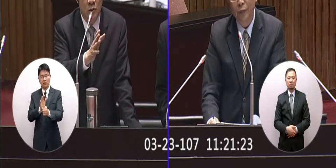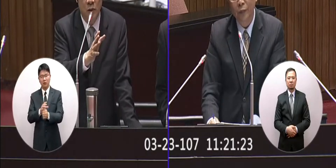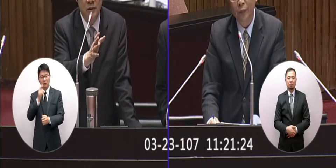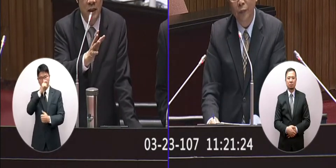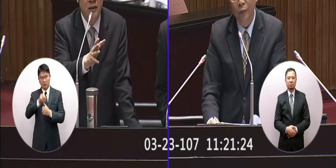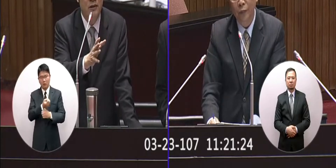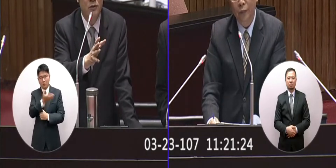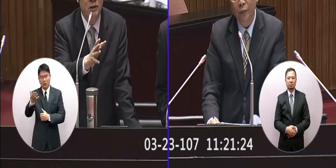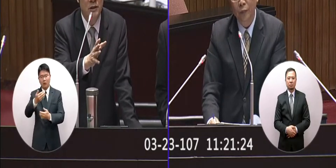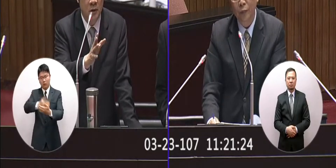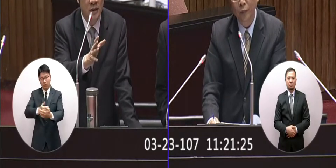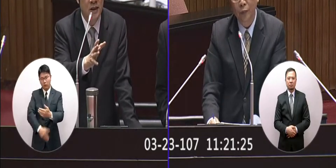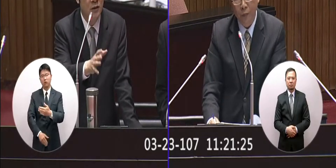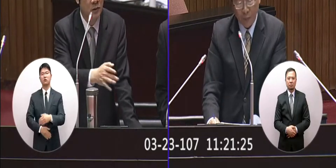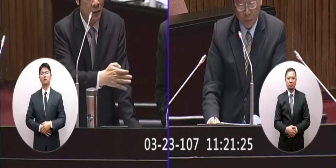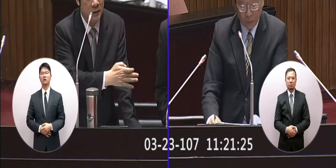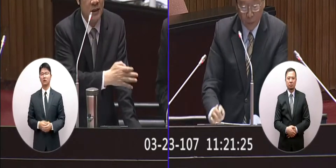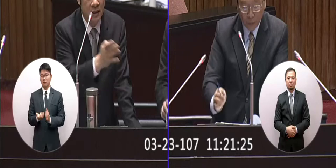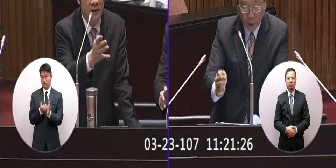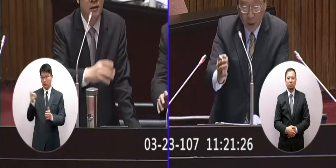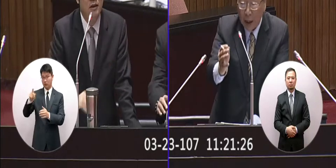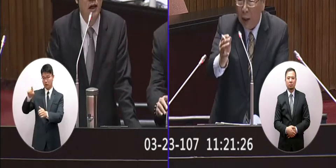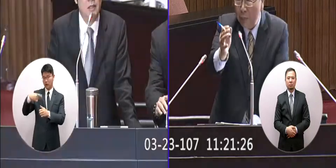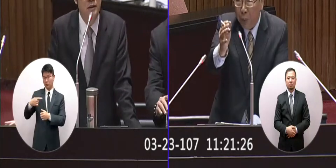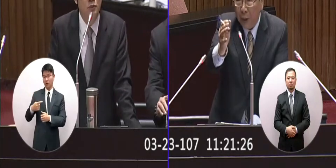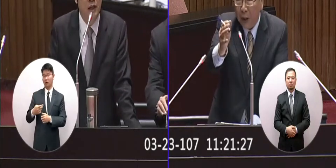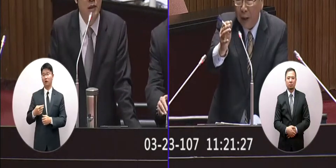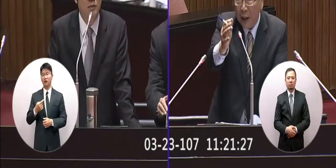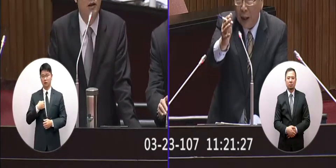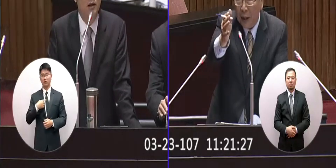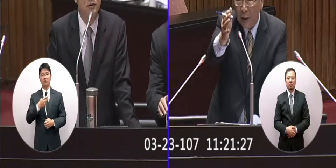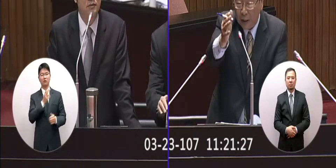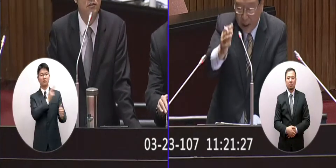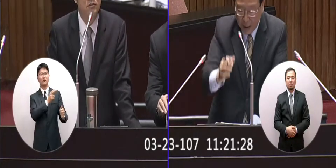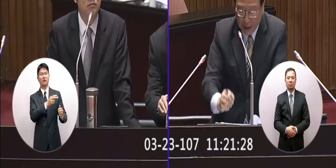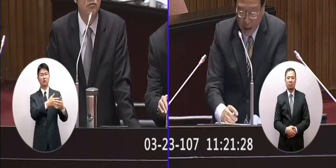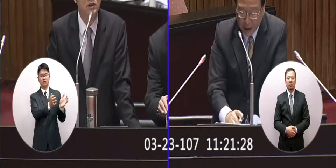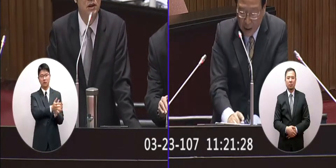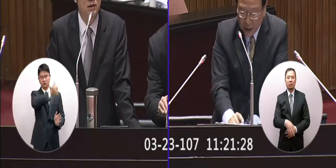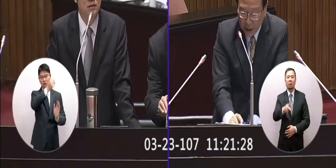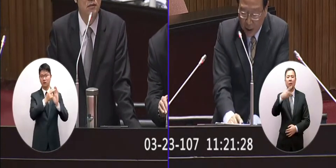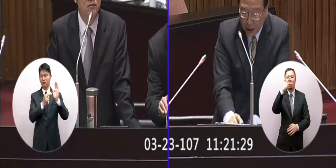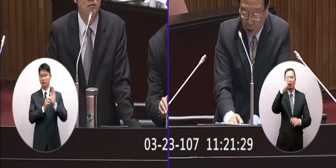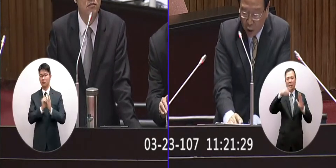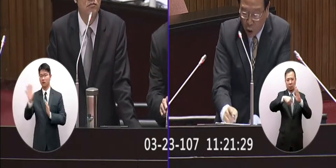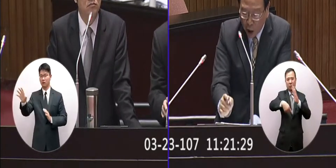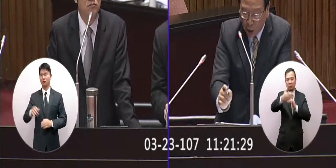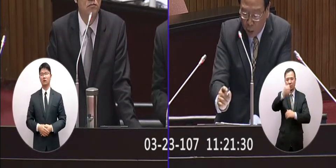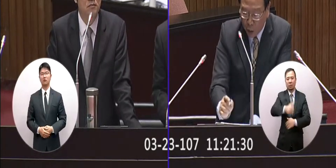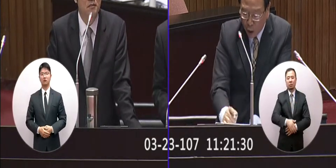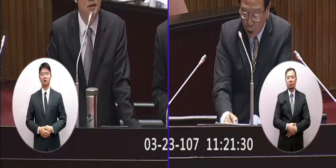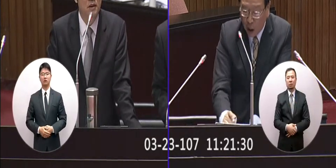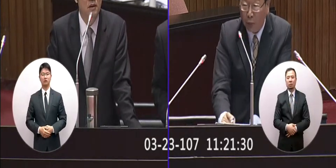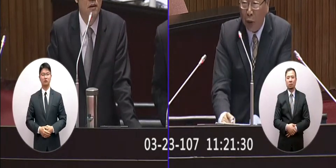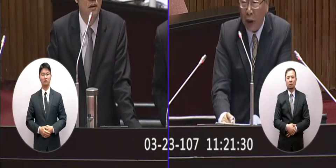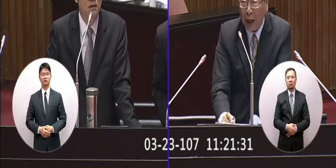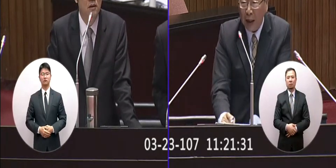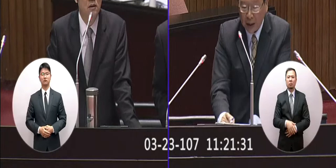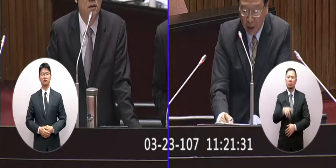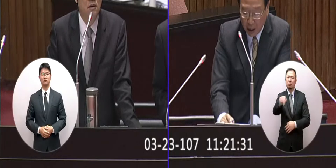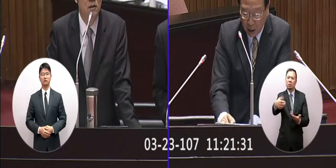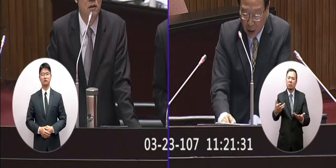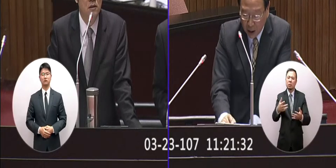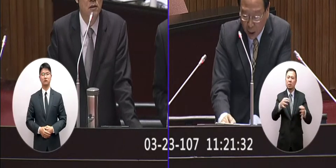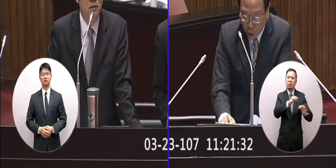刚所请教的问题，所指教的问题，我先请 那个、 这个、部长跟你报告。 那个赖院长，是因为、重要的部会说法不一